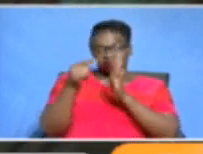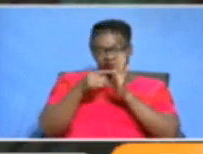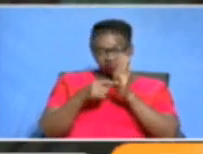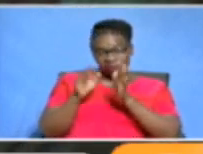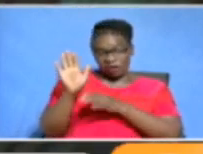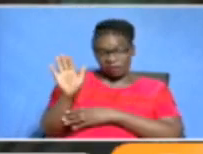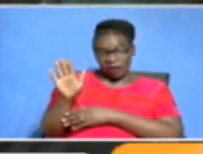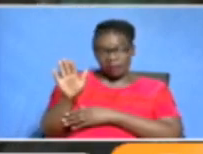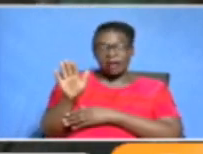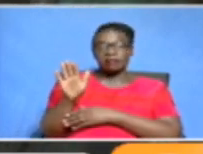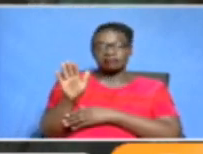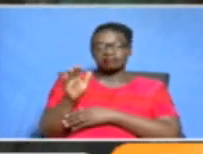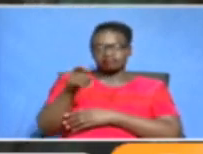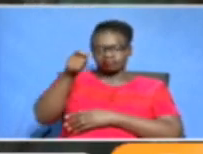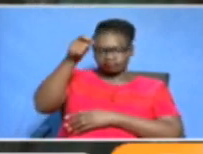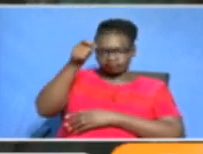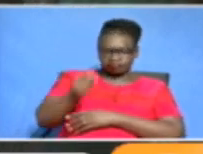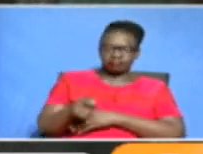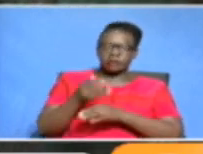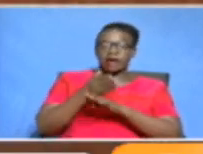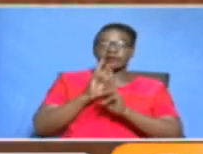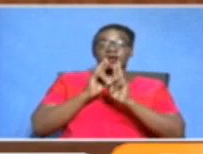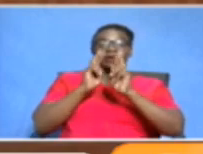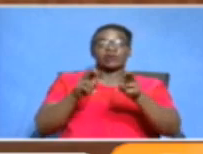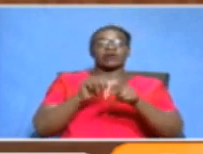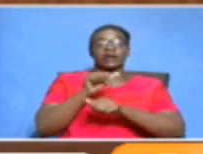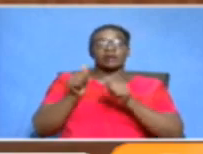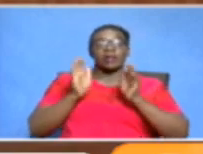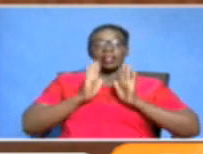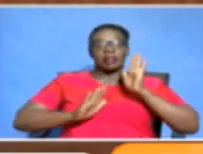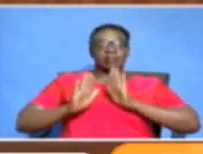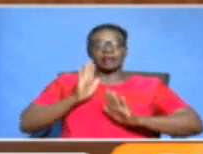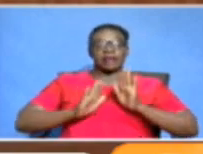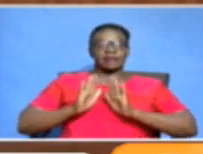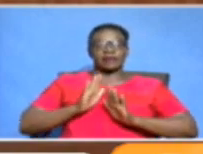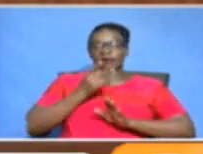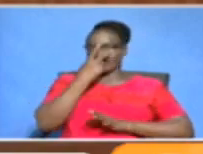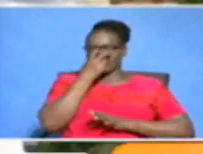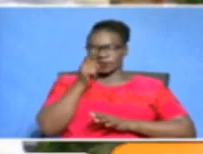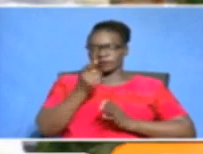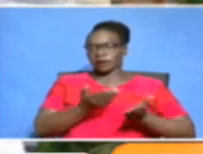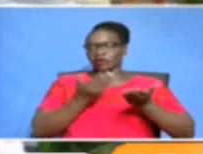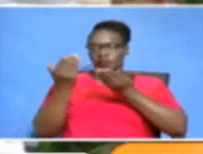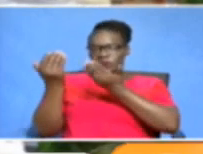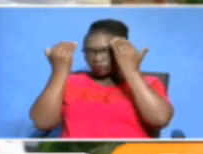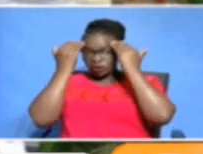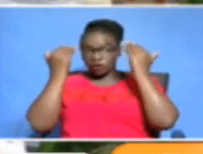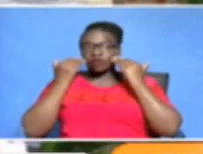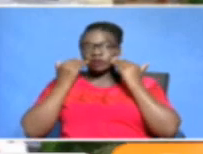huyo itatolewa baada ya ripoti kuhusiana na tabia ya mshtakiwa kuwasilishwa mahakamani.